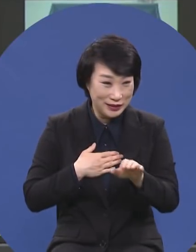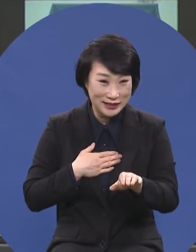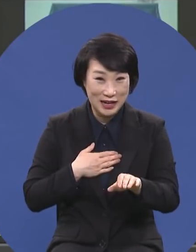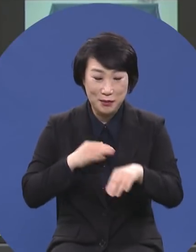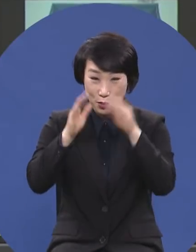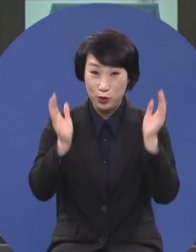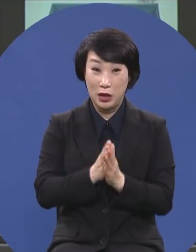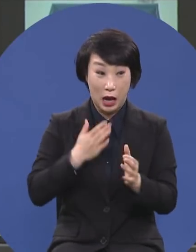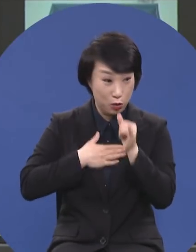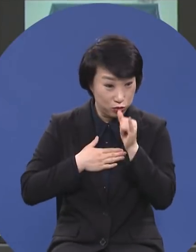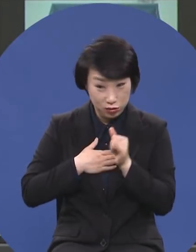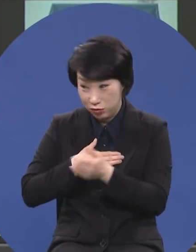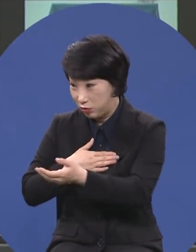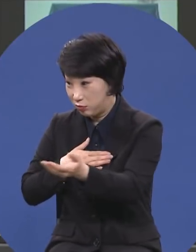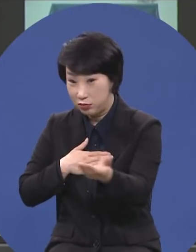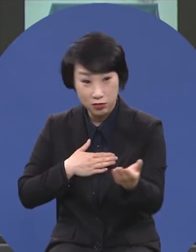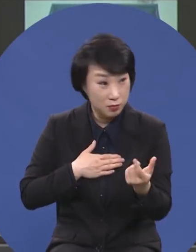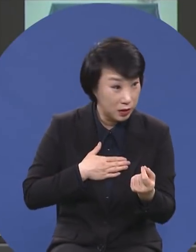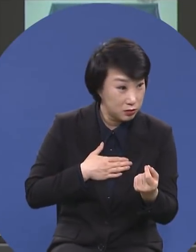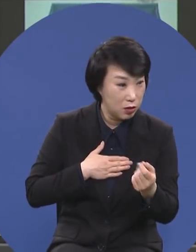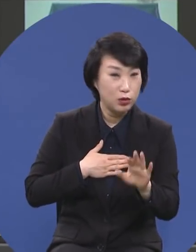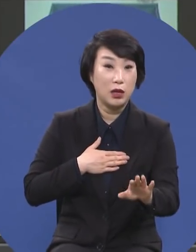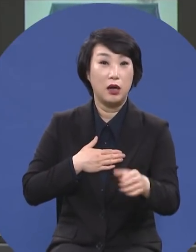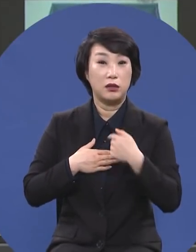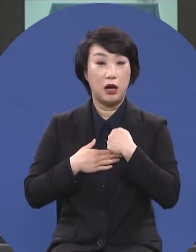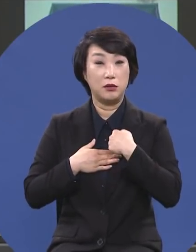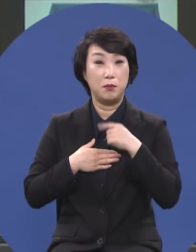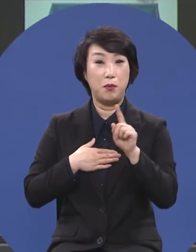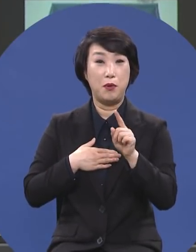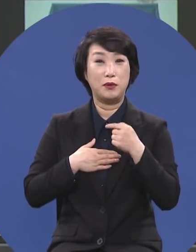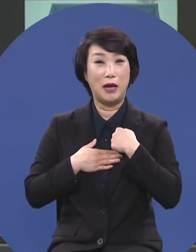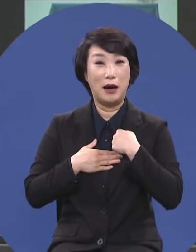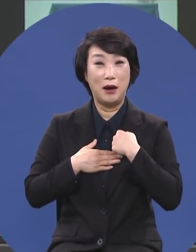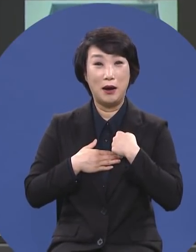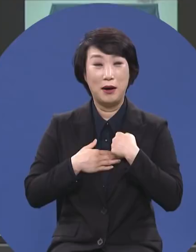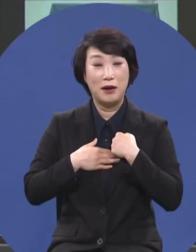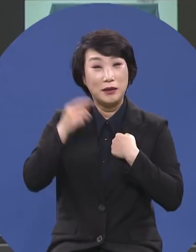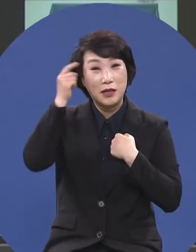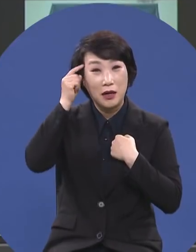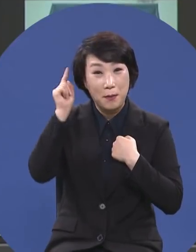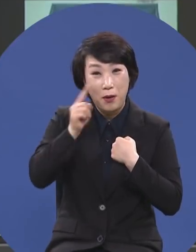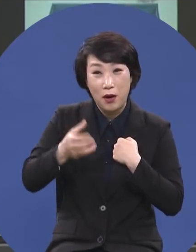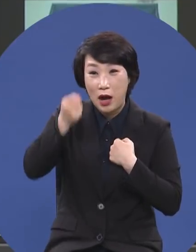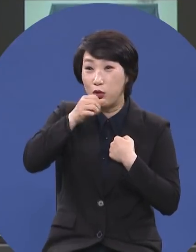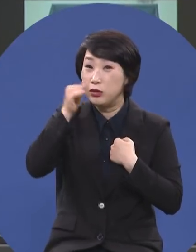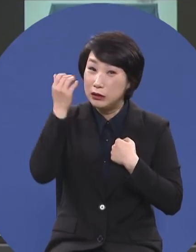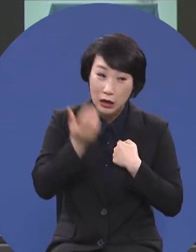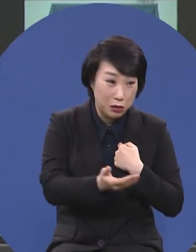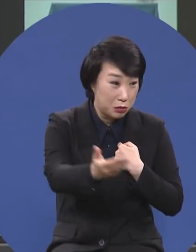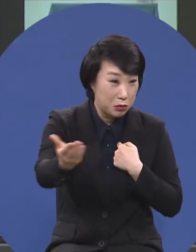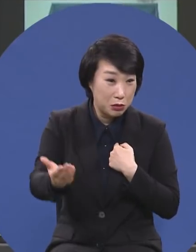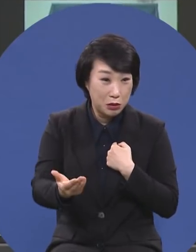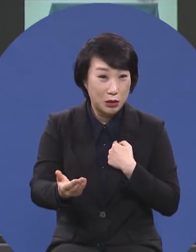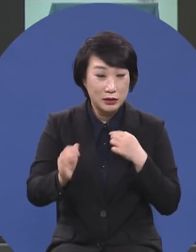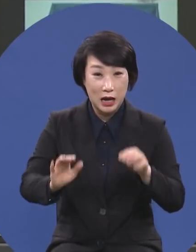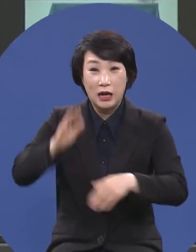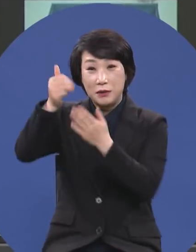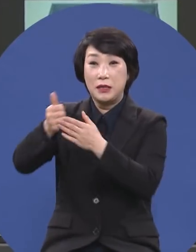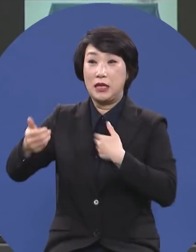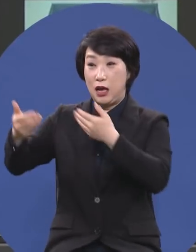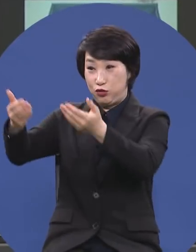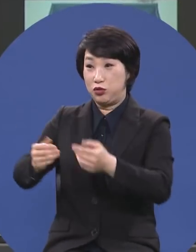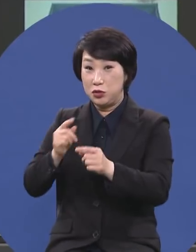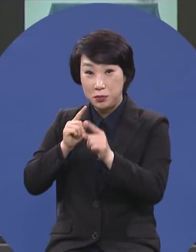다 알고 있는 것 아닙니까? 근데 나는 어떤 생각을 가지고 있느냐? 하나님이 내게